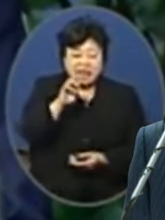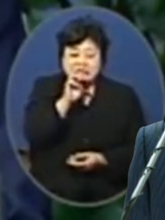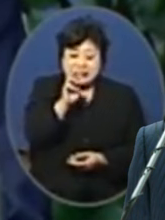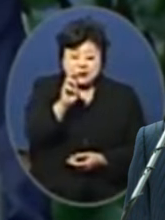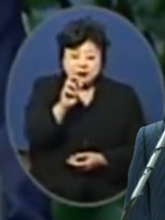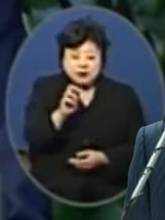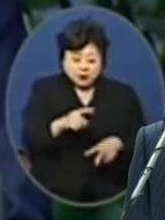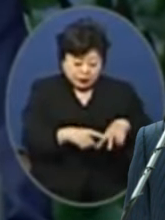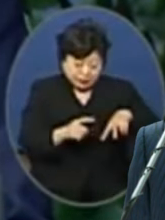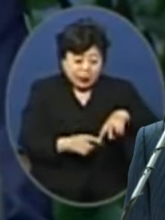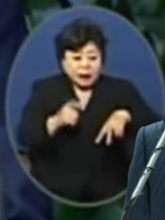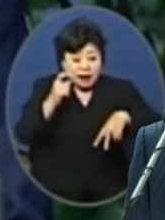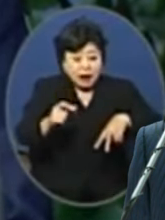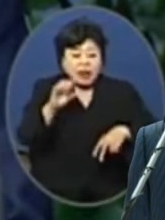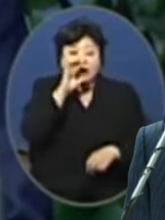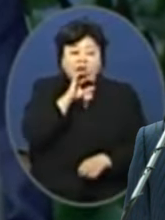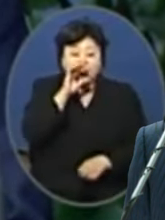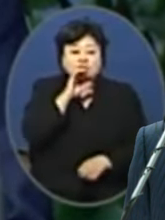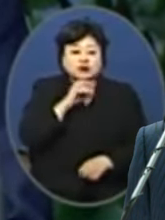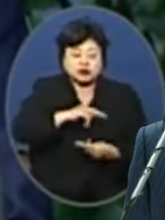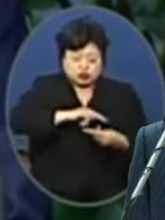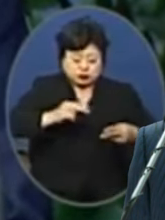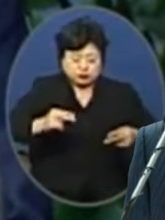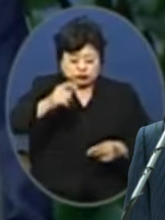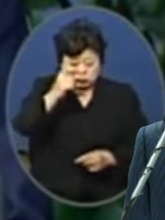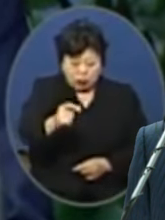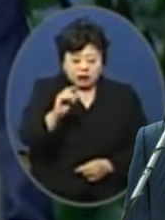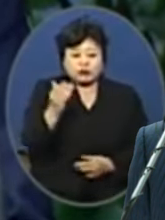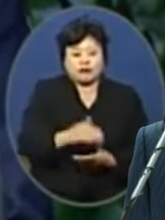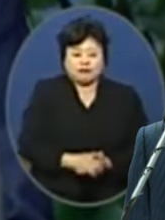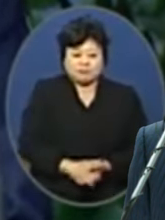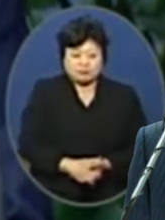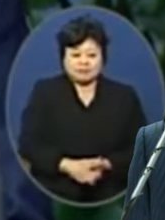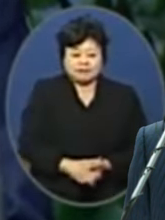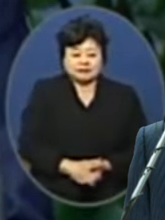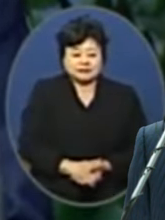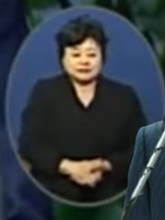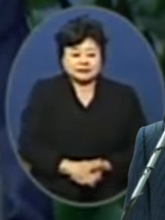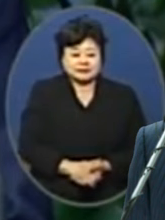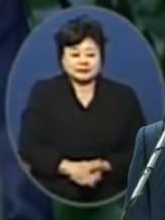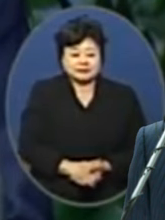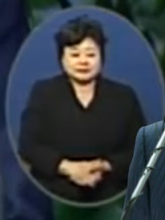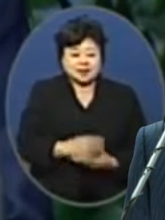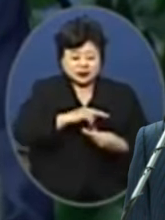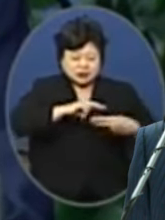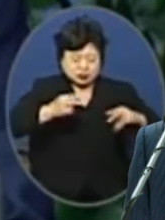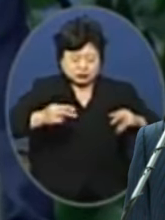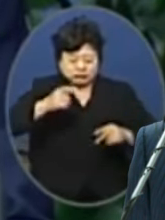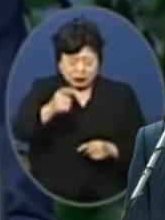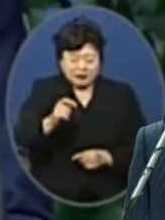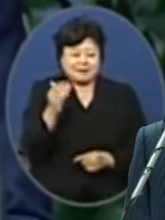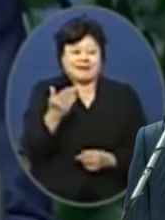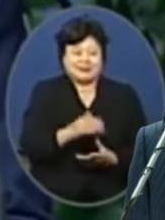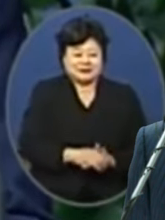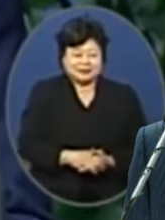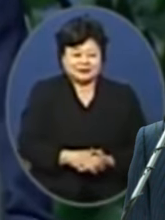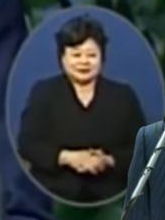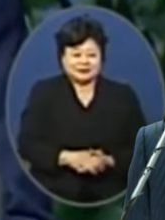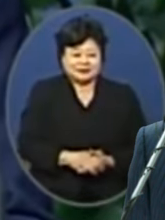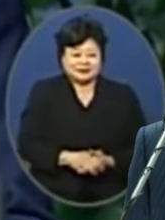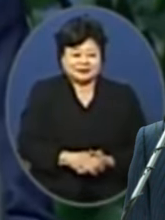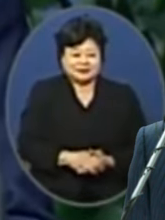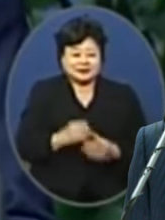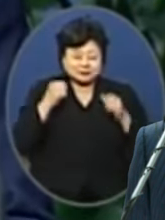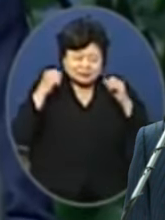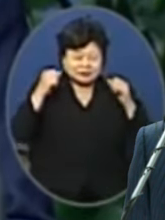다리가 굉장히 심줄이 서고 힘이 듭니다 그러나 그 대신 근육이 튼튼해지는 것입니다 다리가